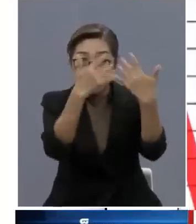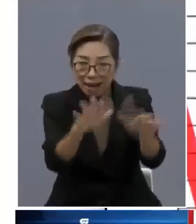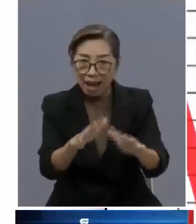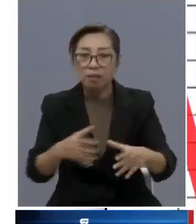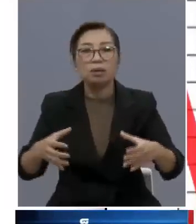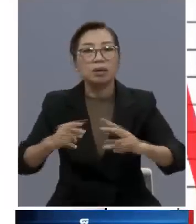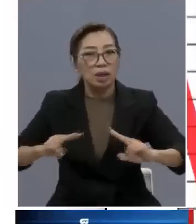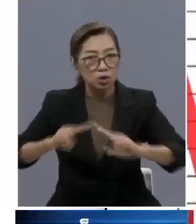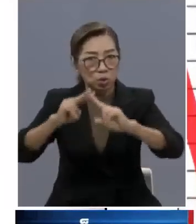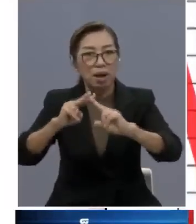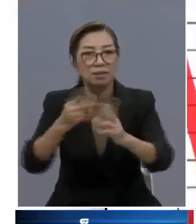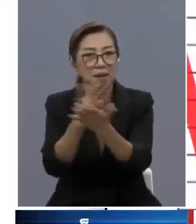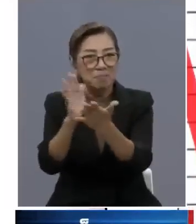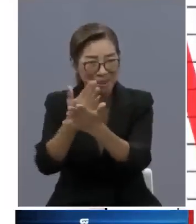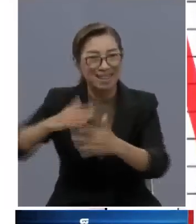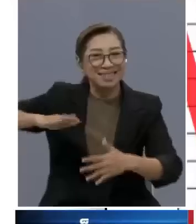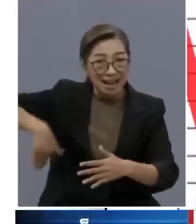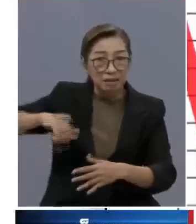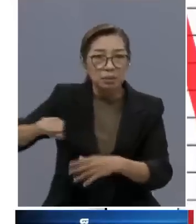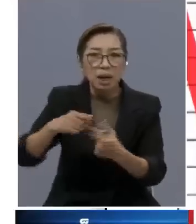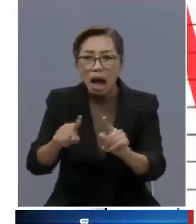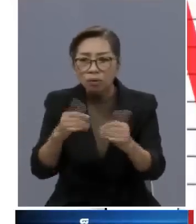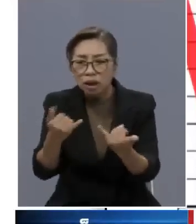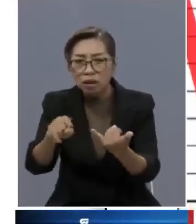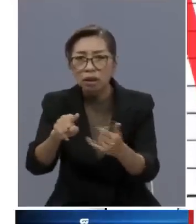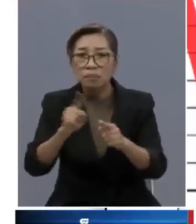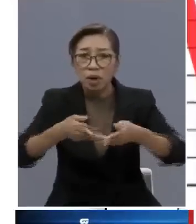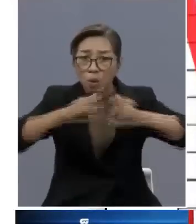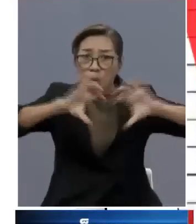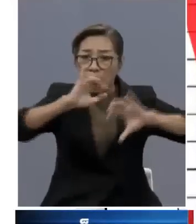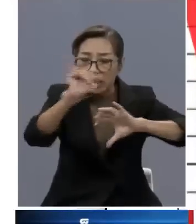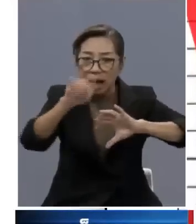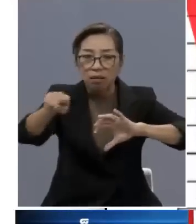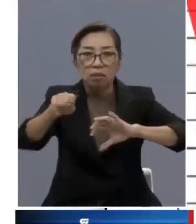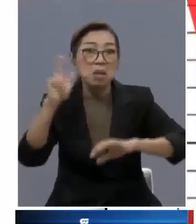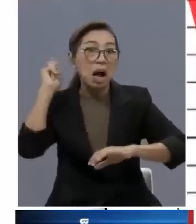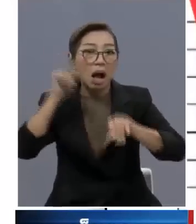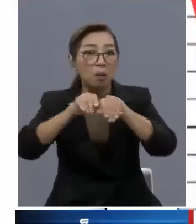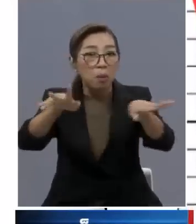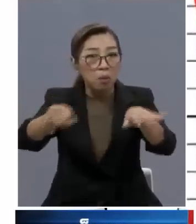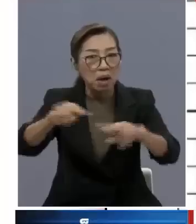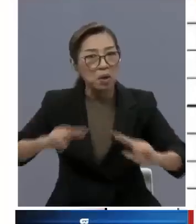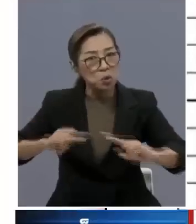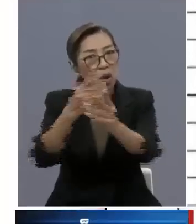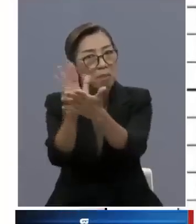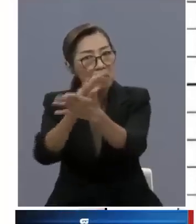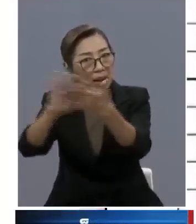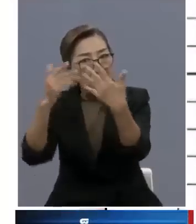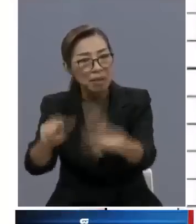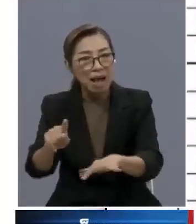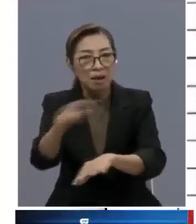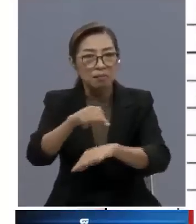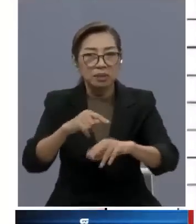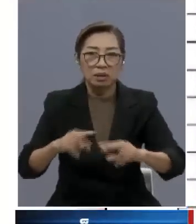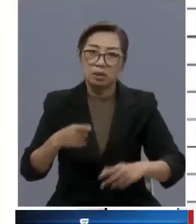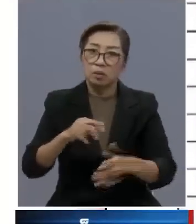ดตั้งรัฐบาลเสมอจึงไม่แปลกที่จะมีการปั่นกระแสนี้รวมถึงตำแหน่งเก้าอี้รัฐมนตรีอันนี้มันเป็นหนึ่งในการ